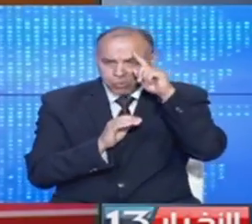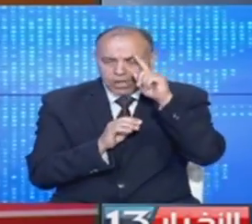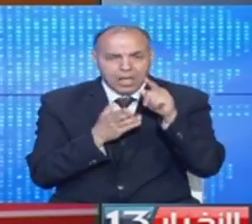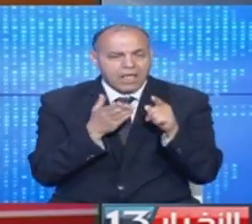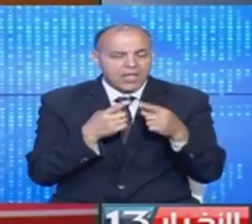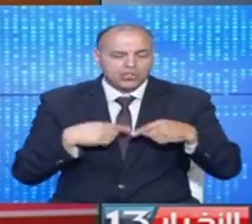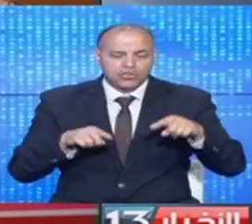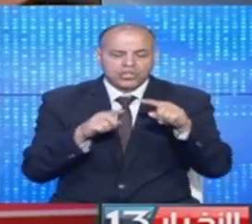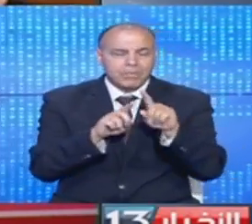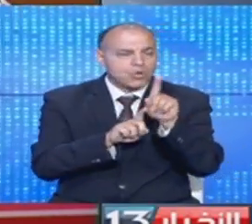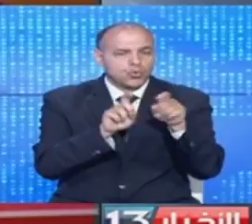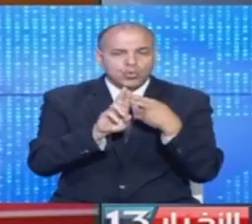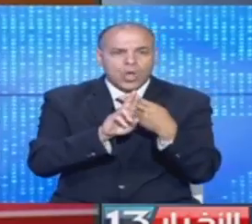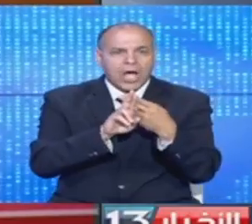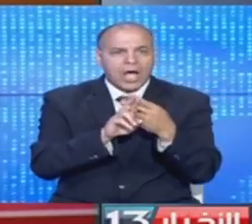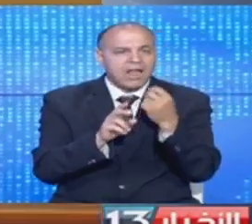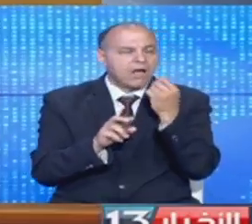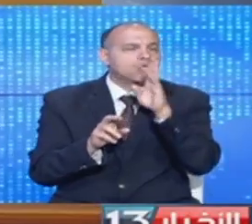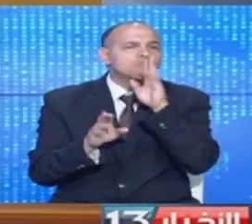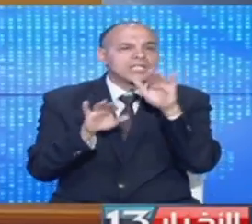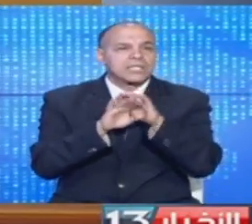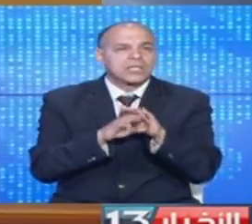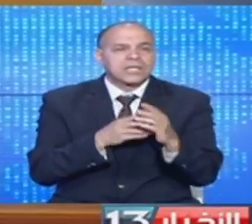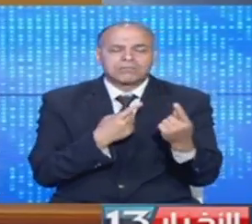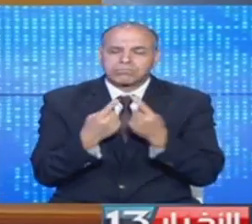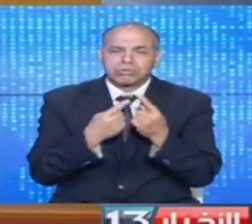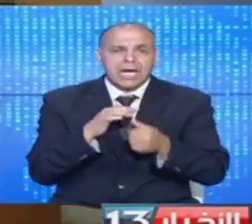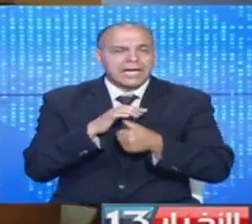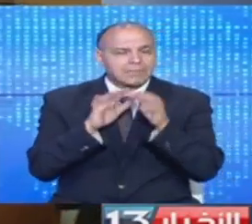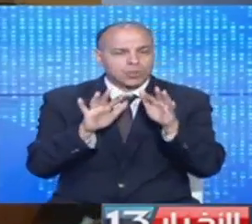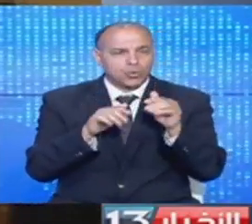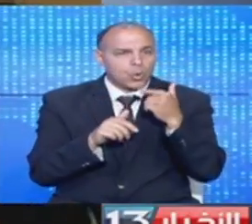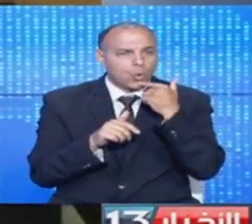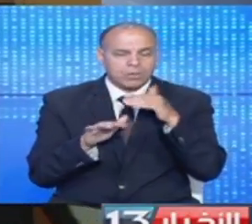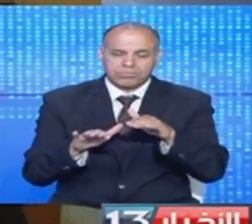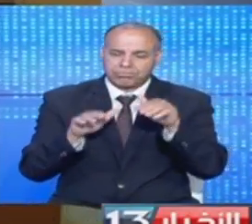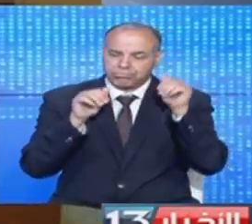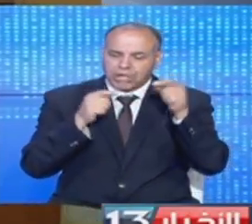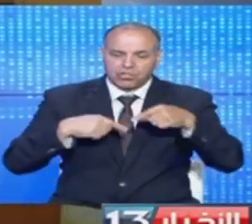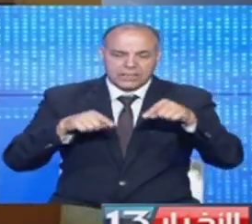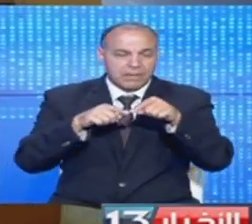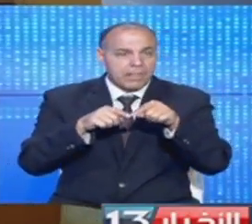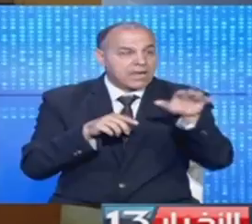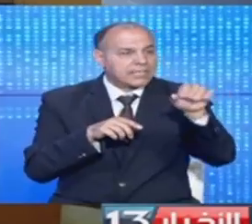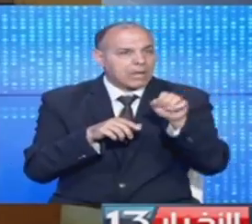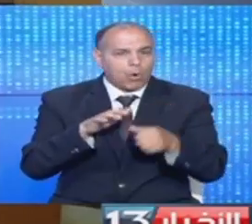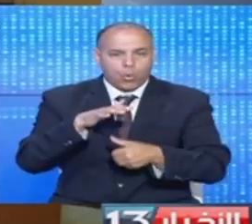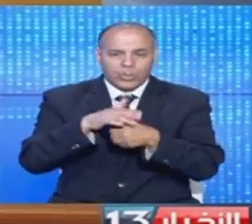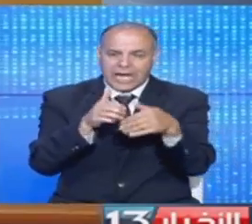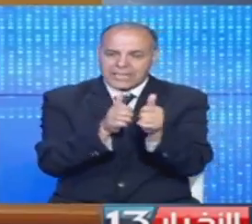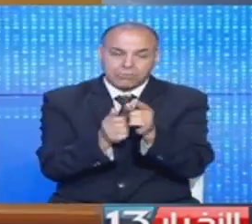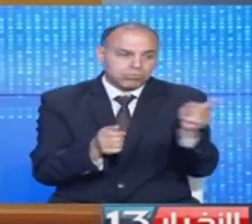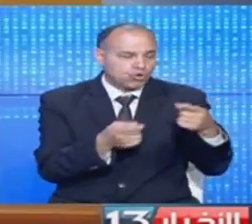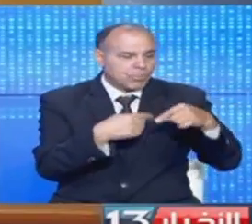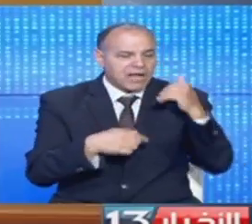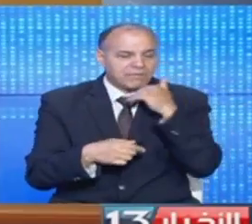تولي الجلسه نتاع المسائله تتعدى بعد نص الليل. جدل دفع رئيس مجلس نواب الشعب الى رفع الجلسه ودعوه رؤساء الكتل إلى